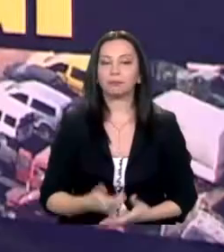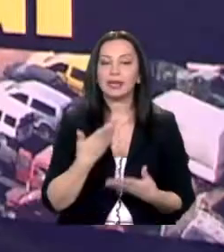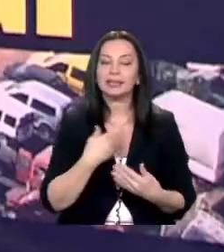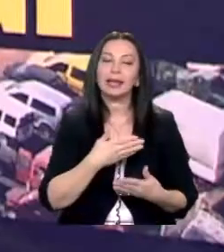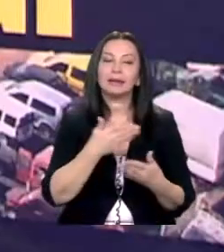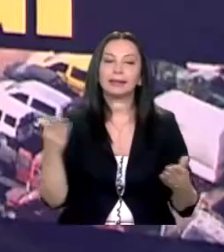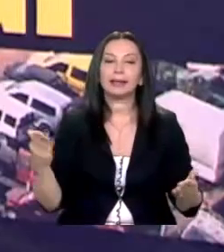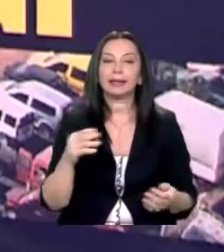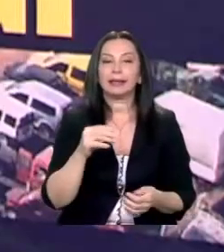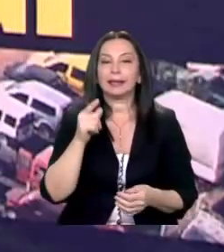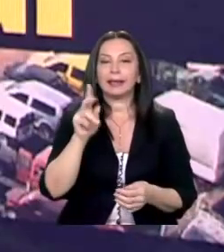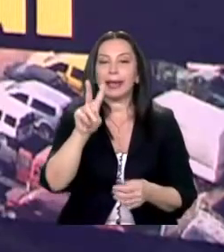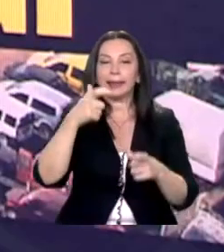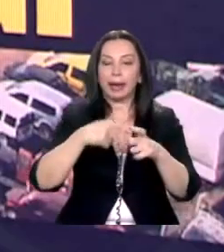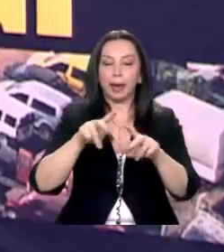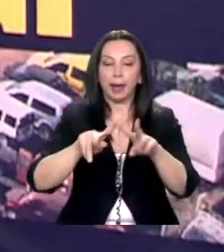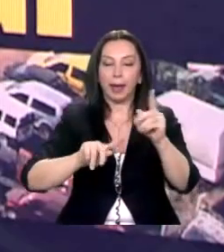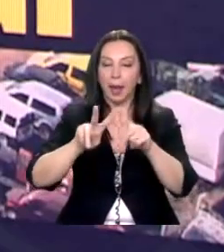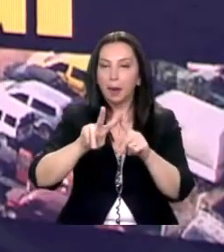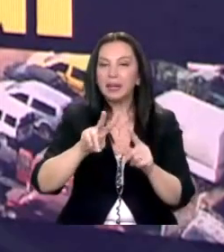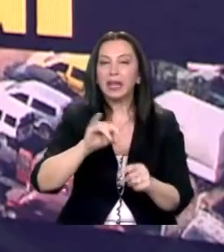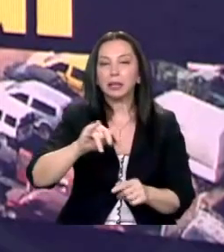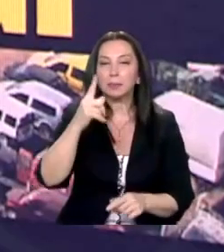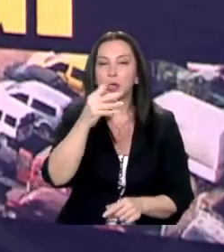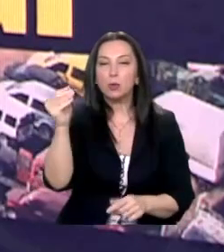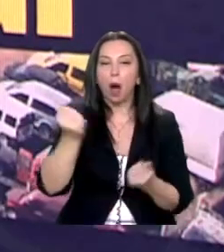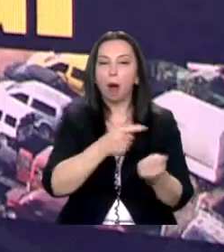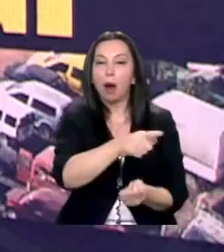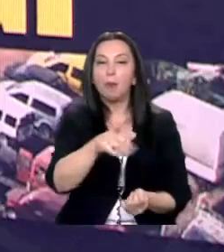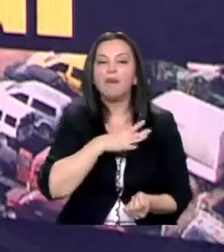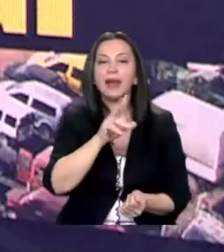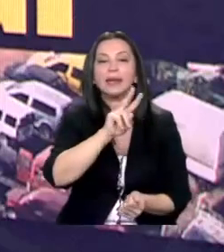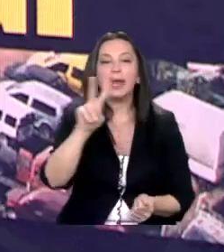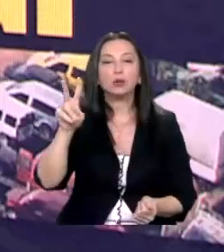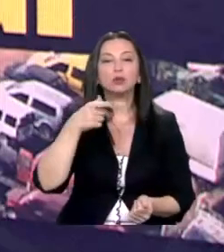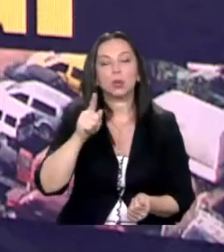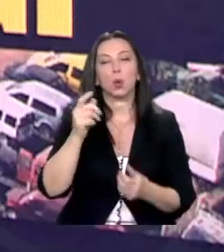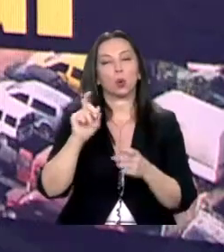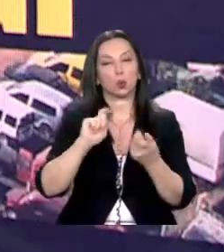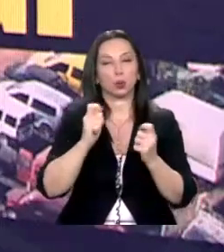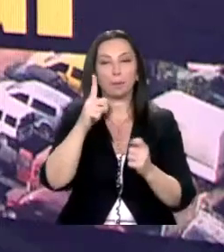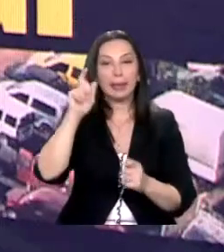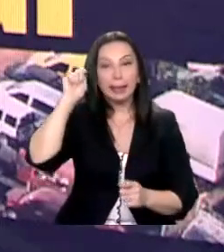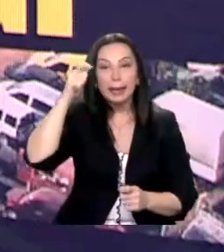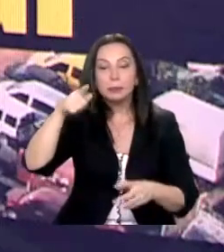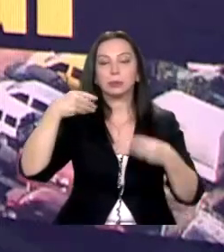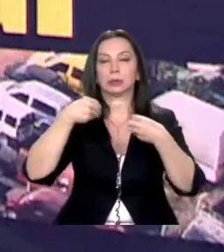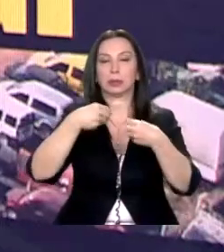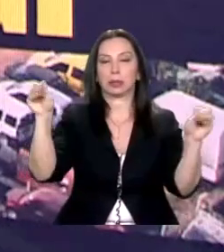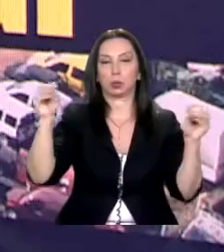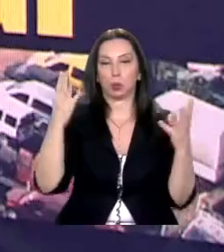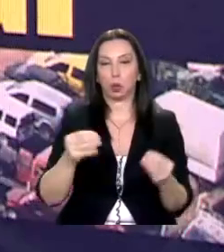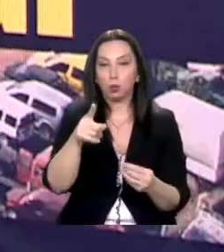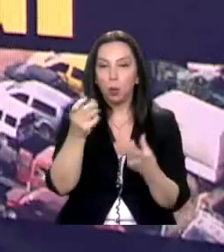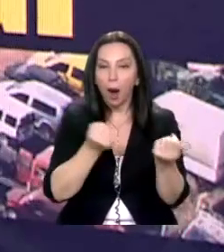Sevgili seyirciler, 7 eminlerde yaklaşık 1 milyon araç var. 700 bini kullanılabilir halde. 1 Kasım'da da satışa çıkarılacak